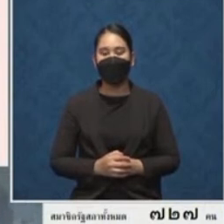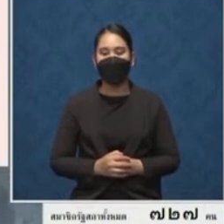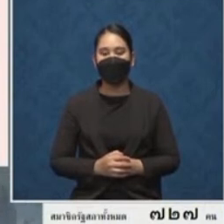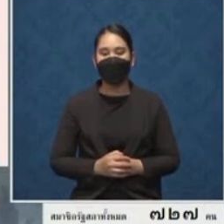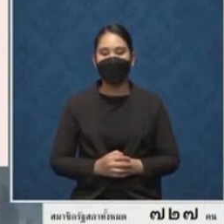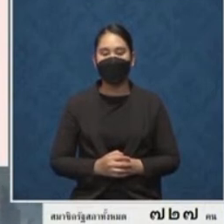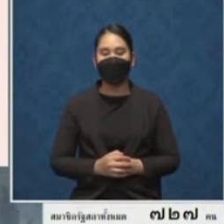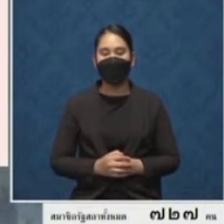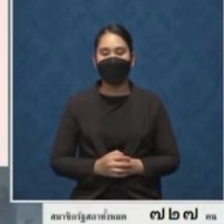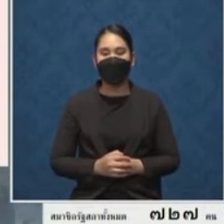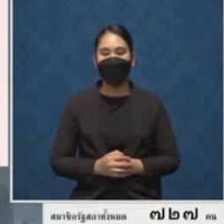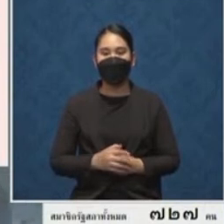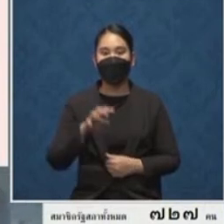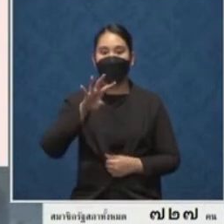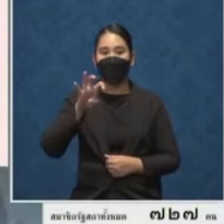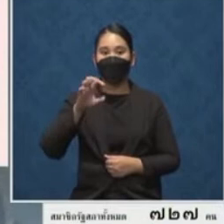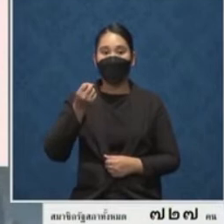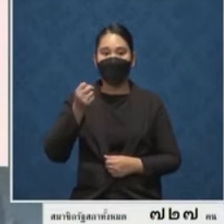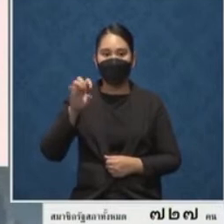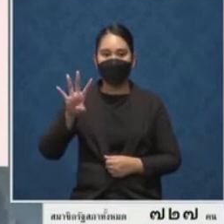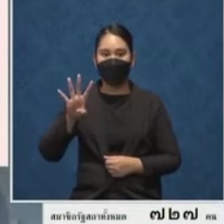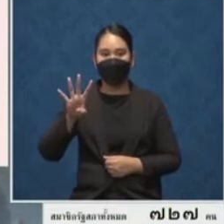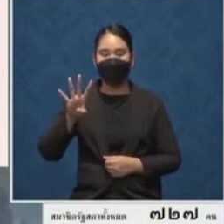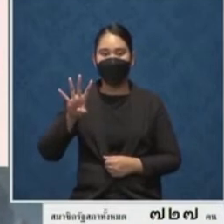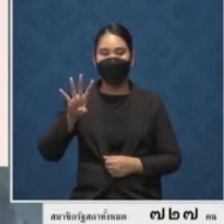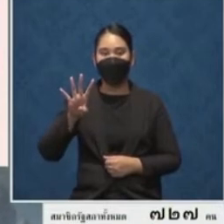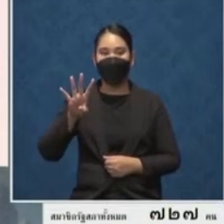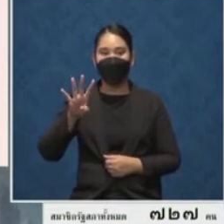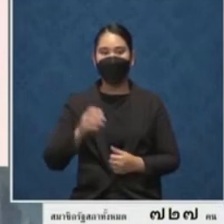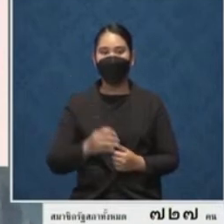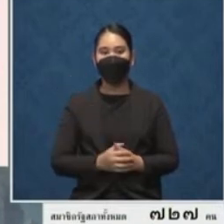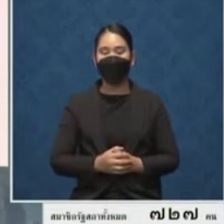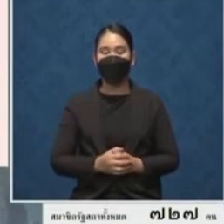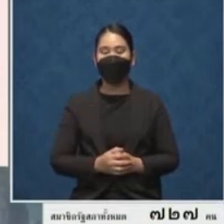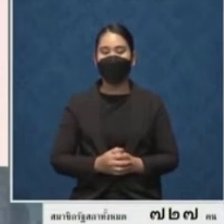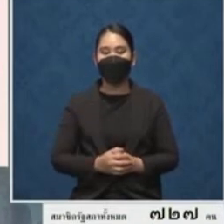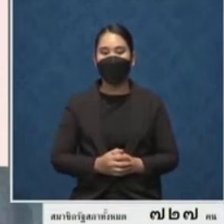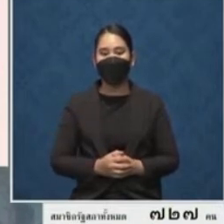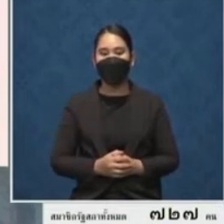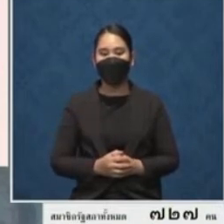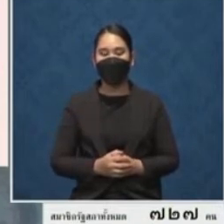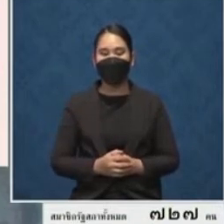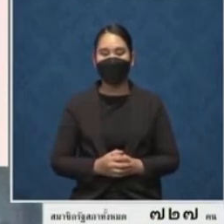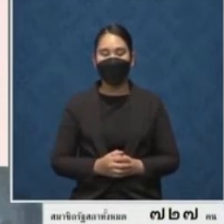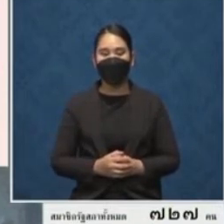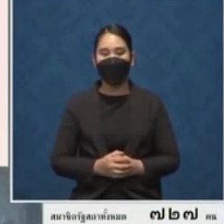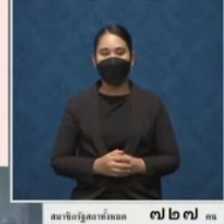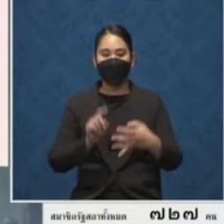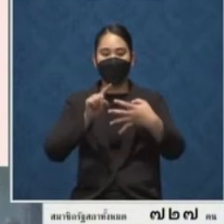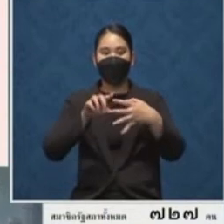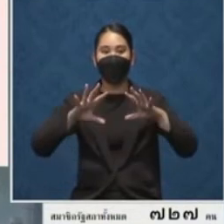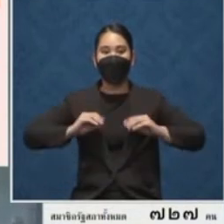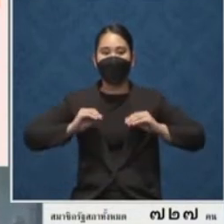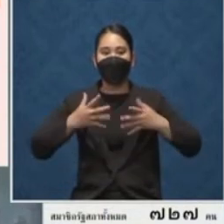414นายยงยุทธสุวรรณบุตร 1ไม่รับหลักการ2ไม่รับหลัก